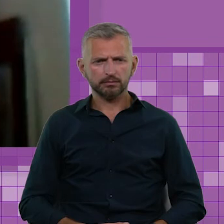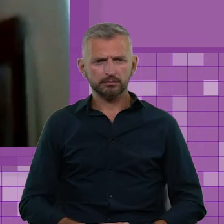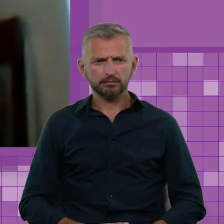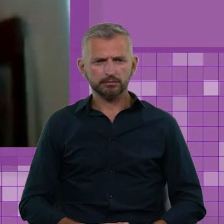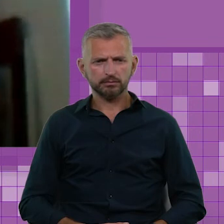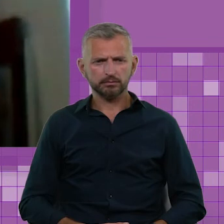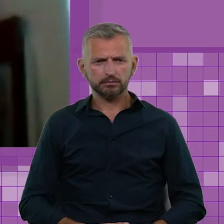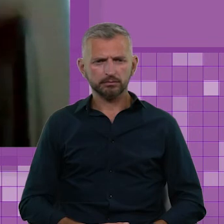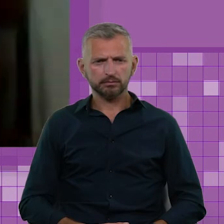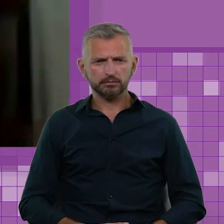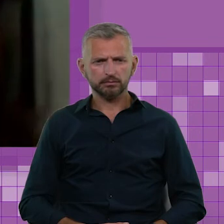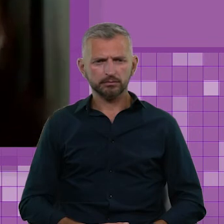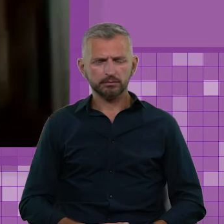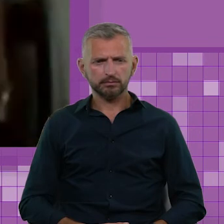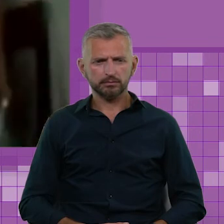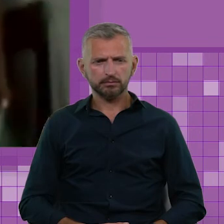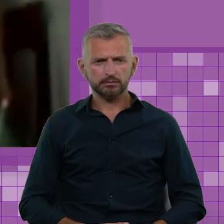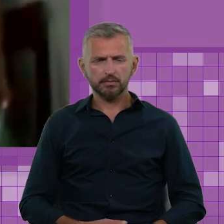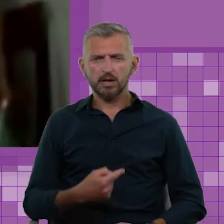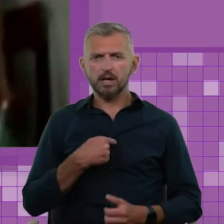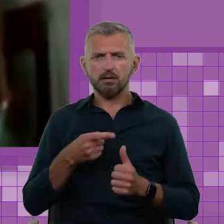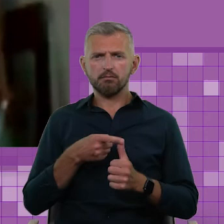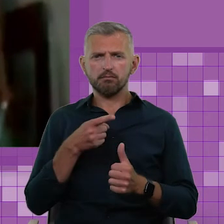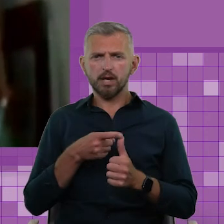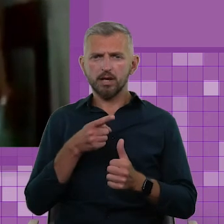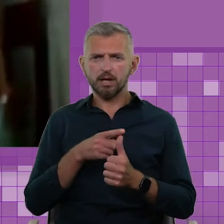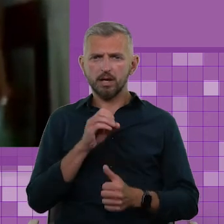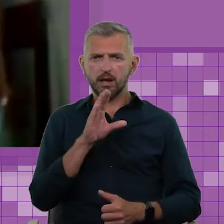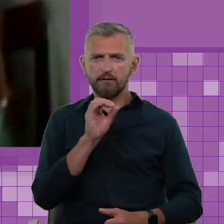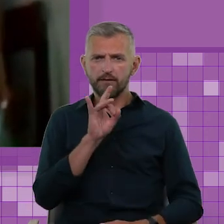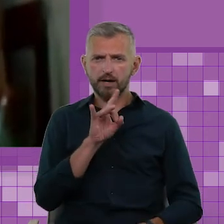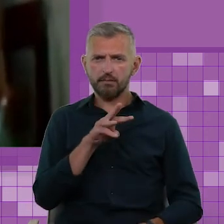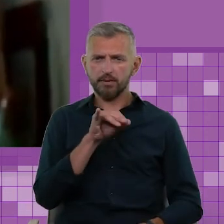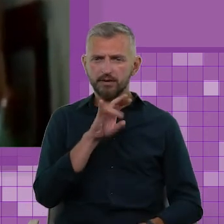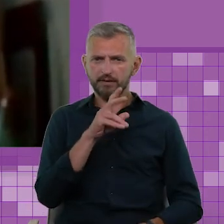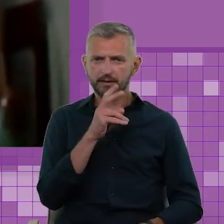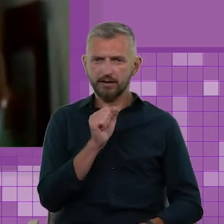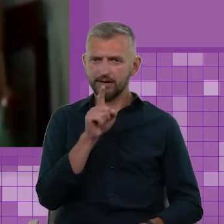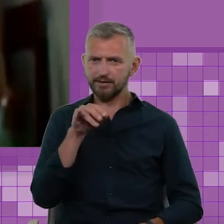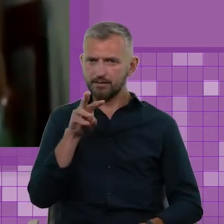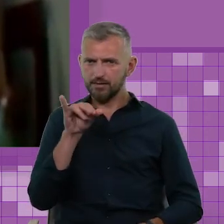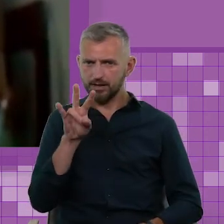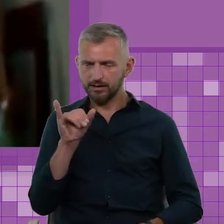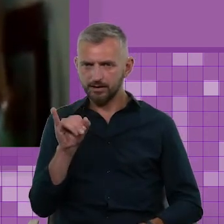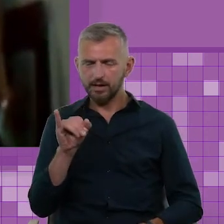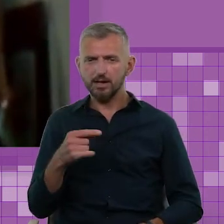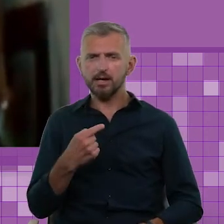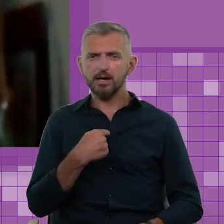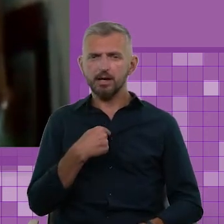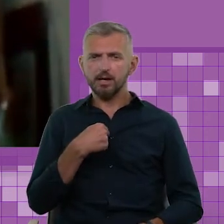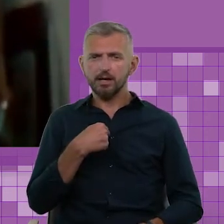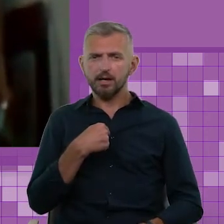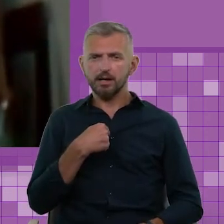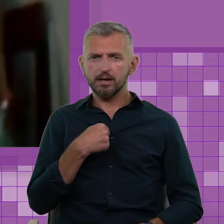is Ева Румінська-Зімні. Мене звати Ева Румінська-Зімні. І я хочу